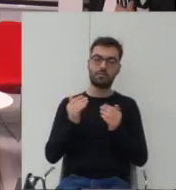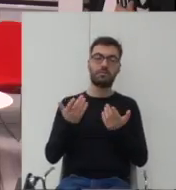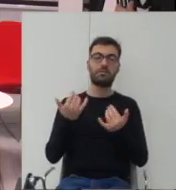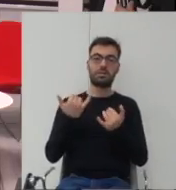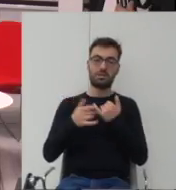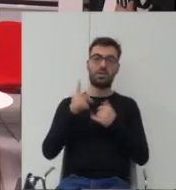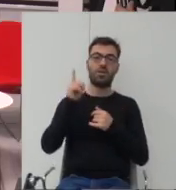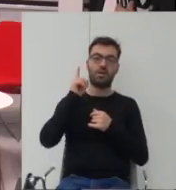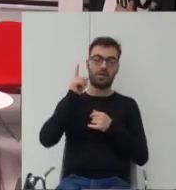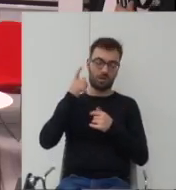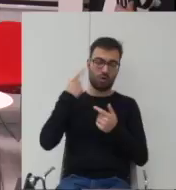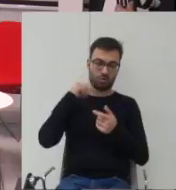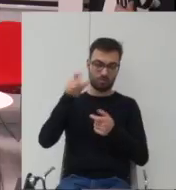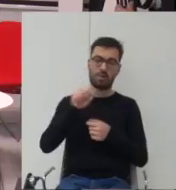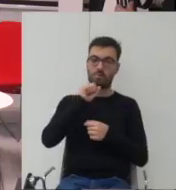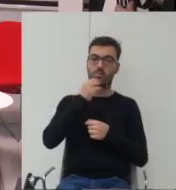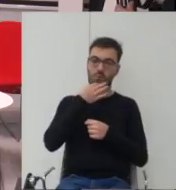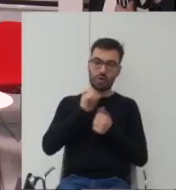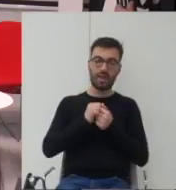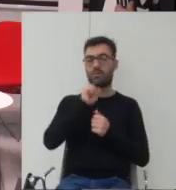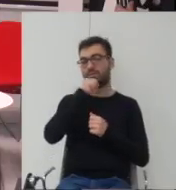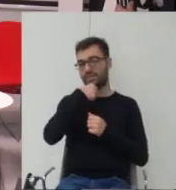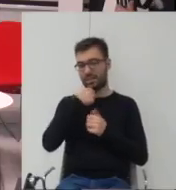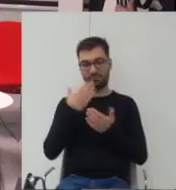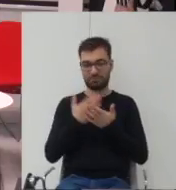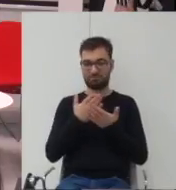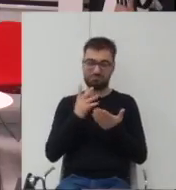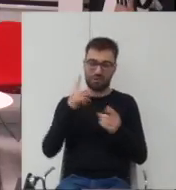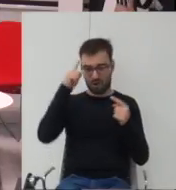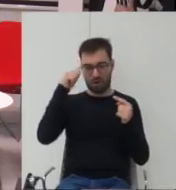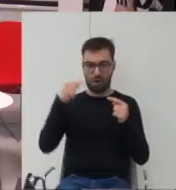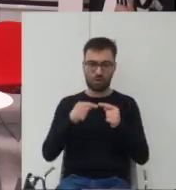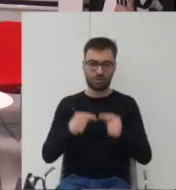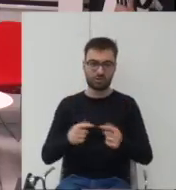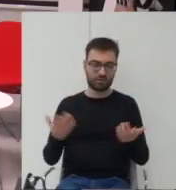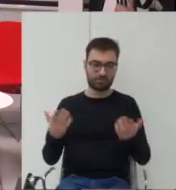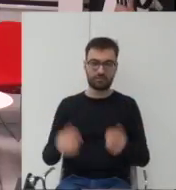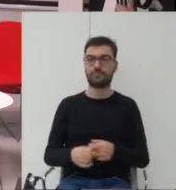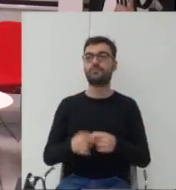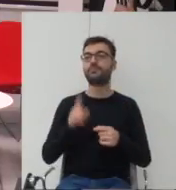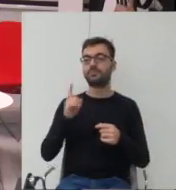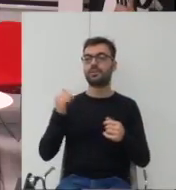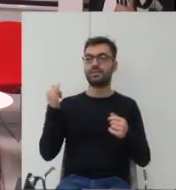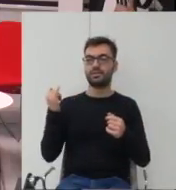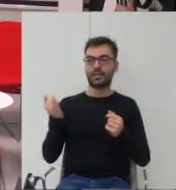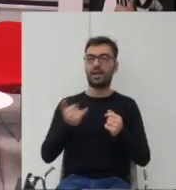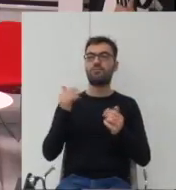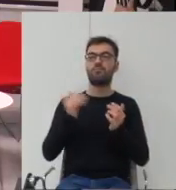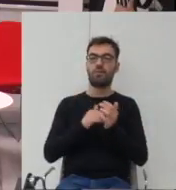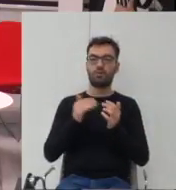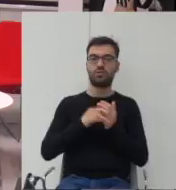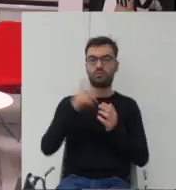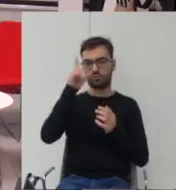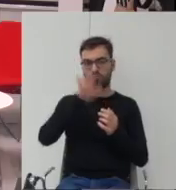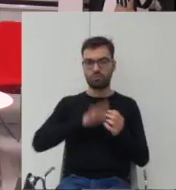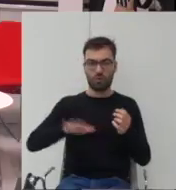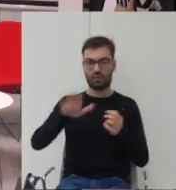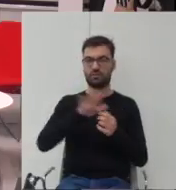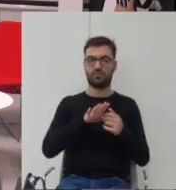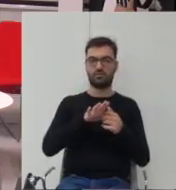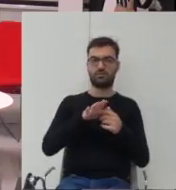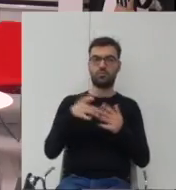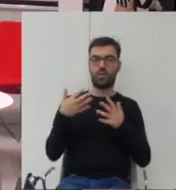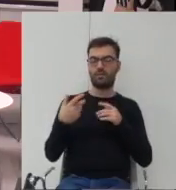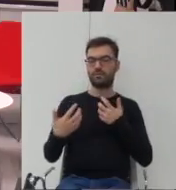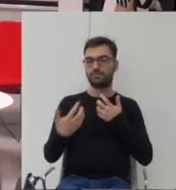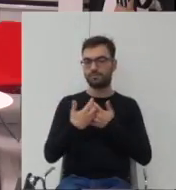kiedy jest młody i kiedy jest starszy, no to jest dosyć logiczne. Więc, no ale zawsze potrzebna jest społeczność, do której